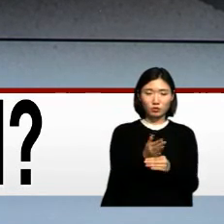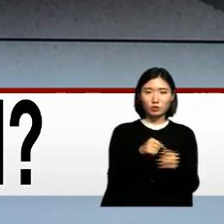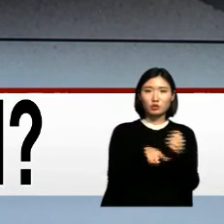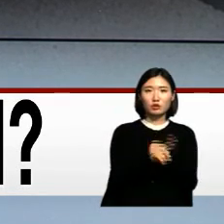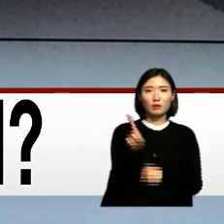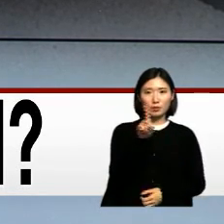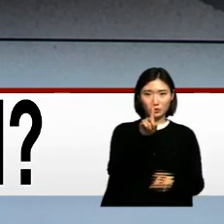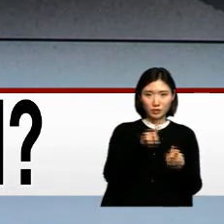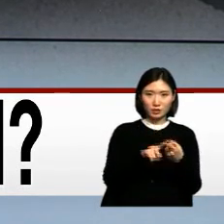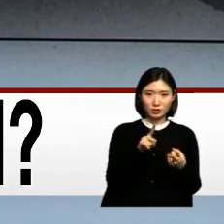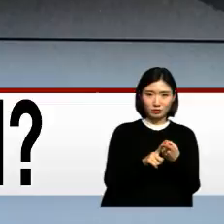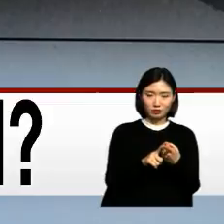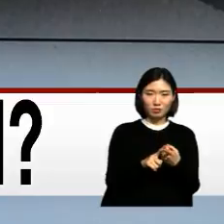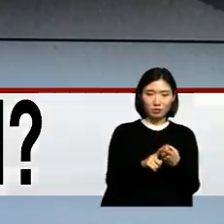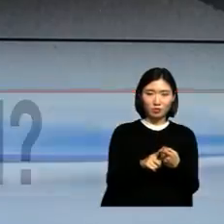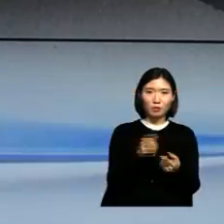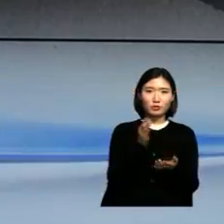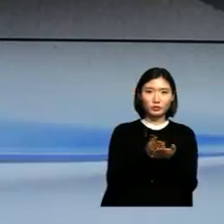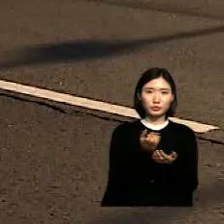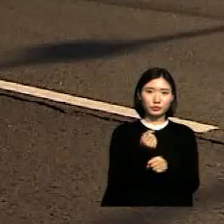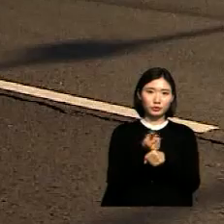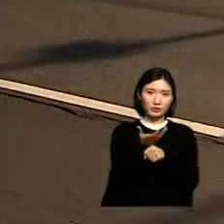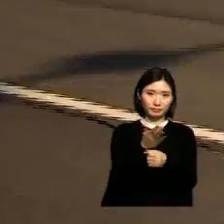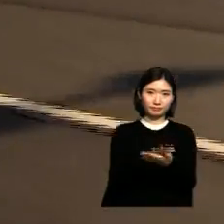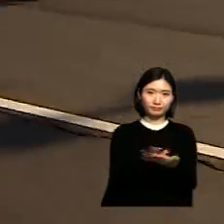이유가 뭘까요? 이상범 기자가 보도합니다.